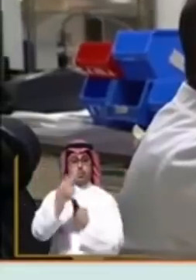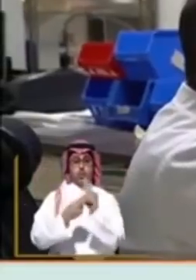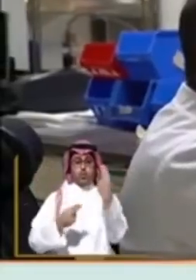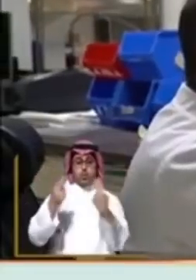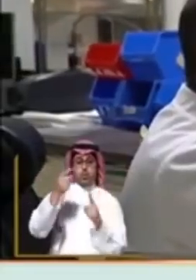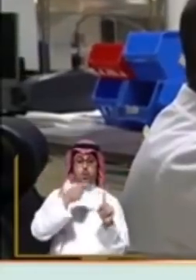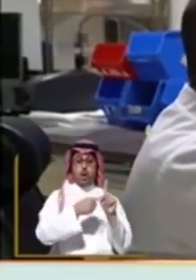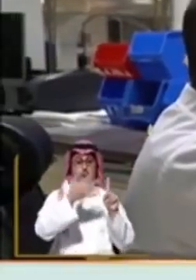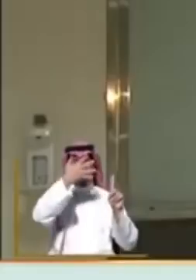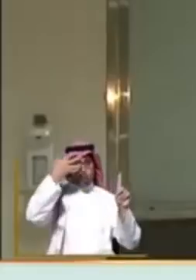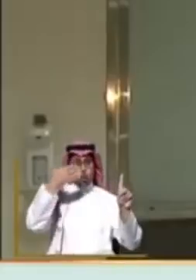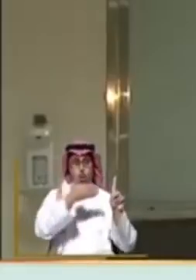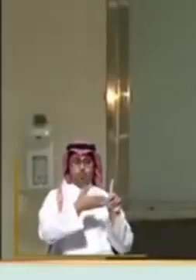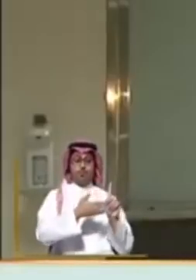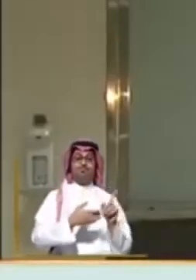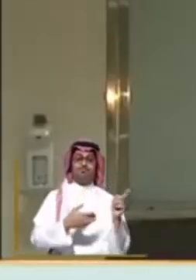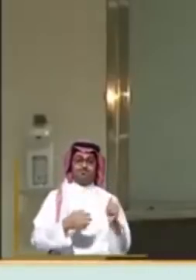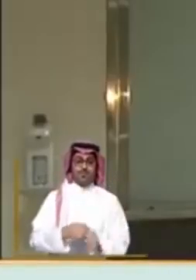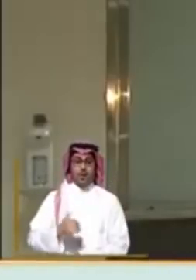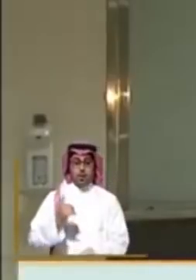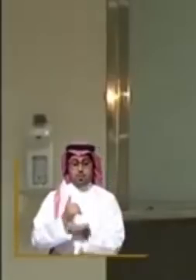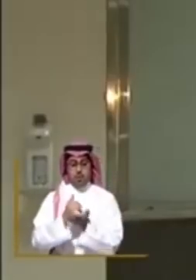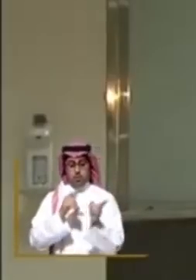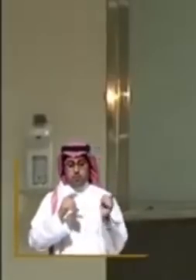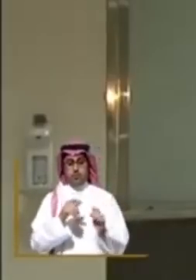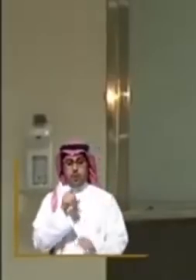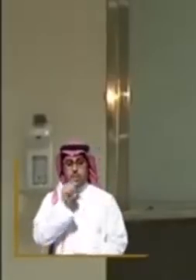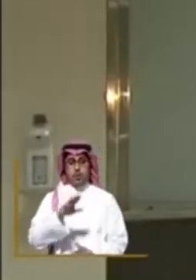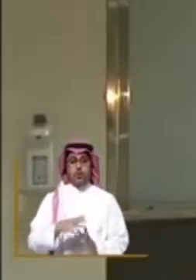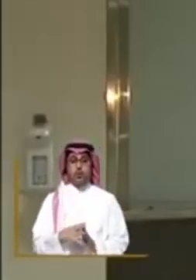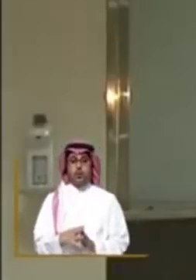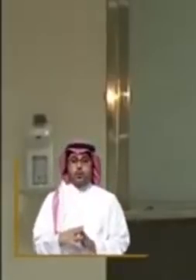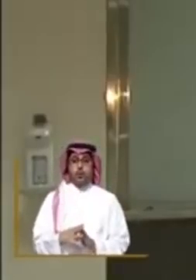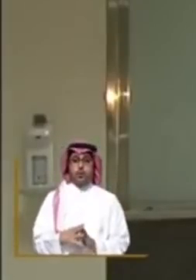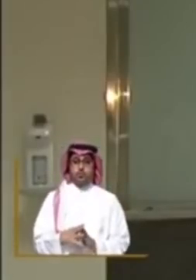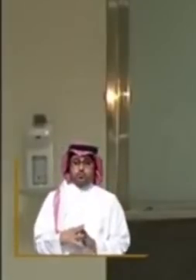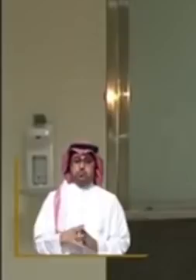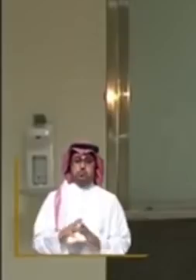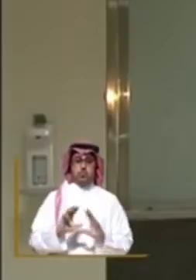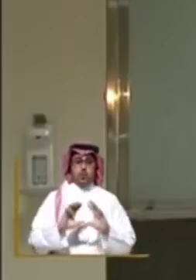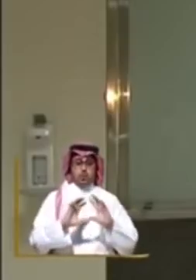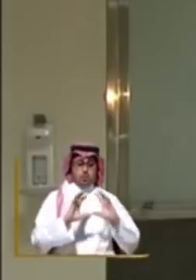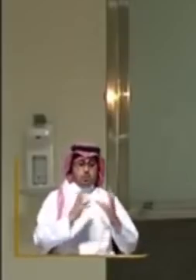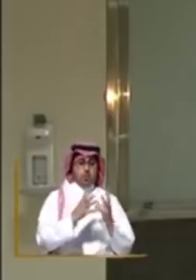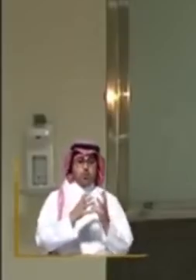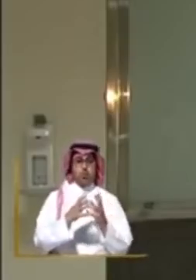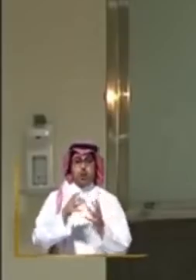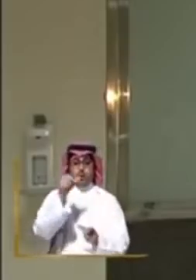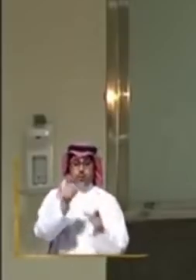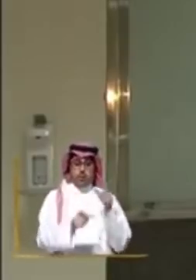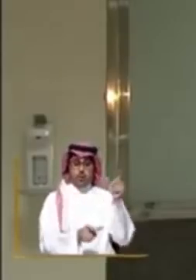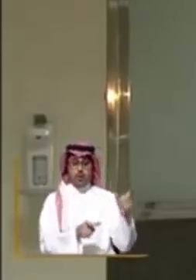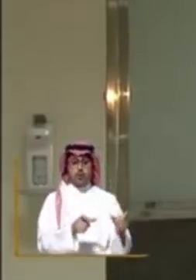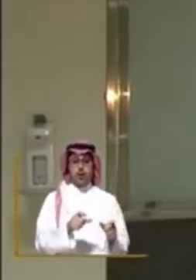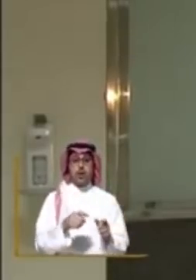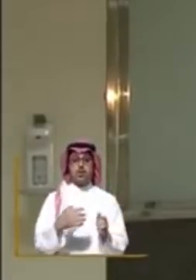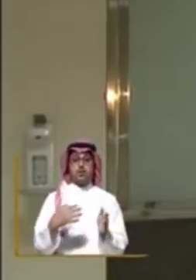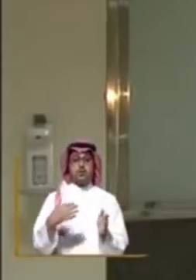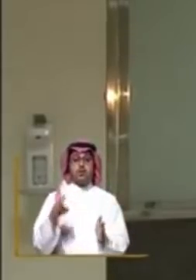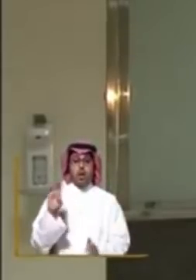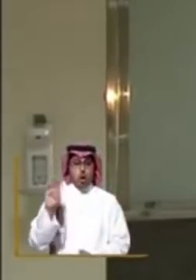جائحة كورونا. العيادات تم إنشائها وتصميمها من قبل طاقم إداري وطبي من منسوبي